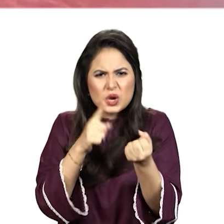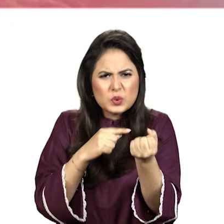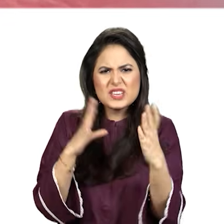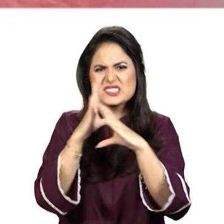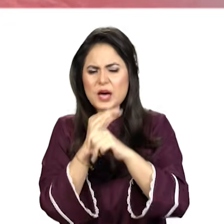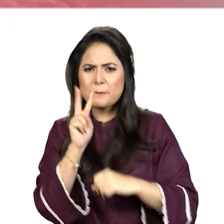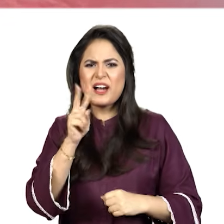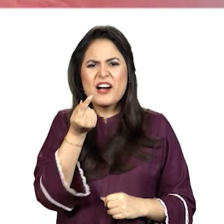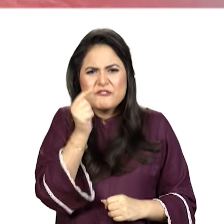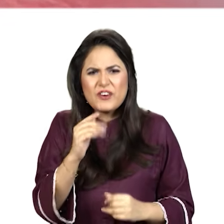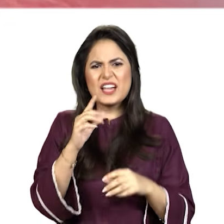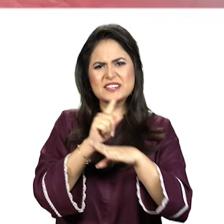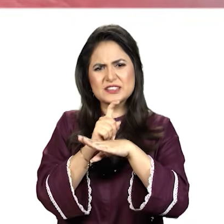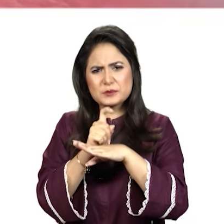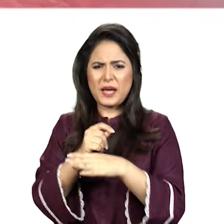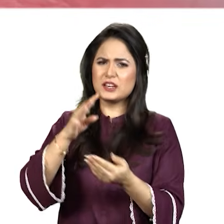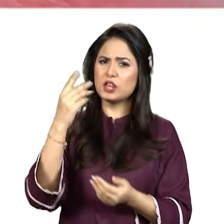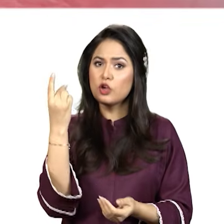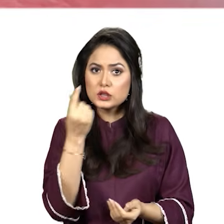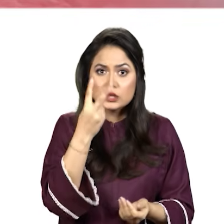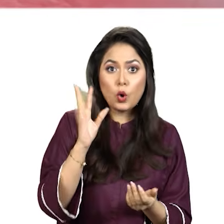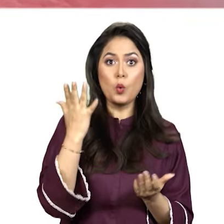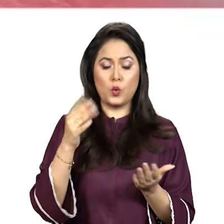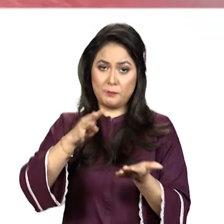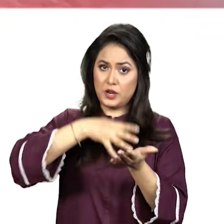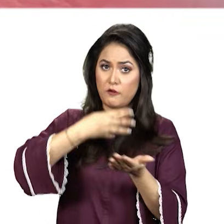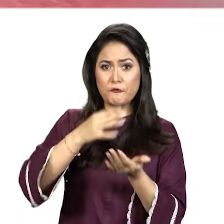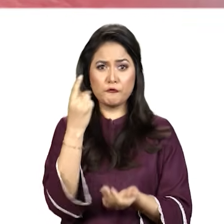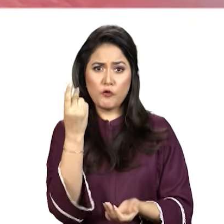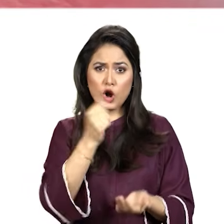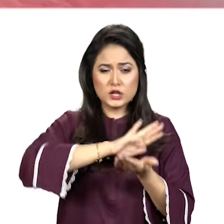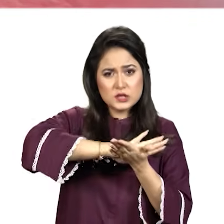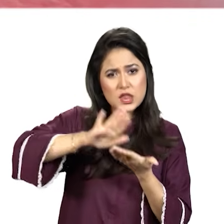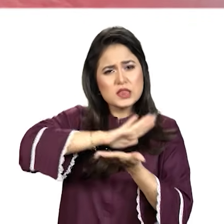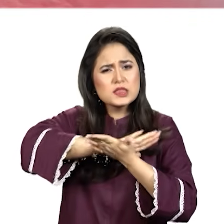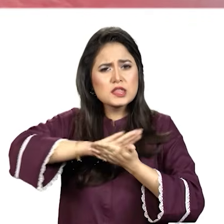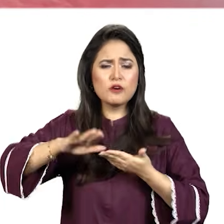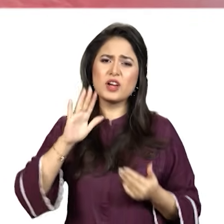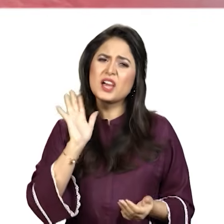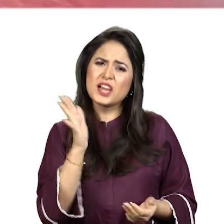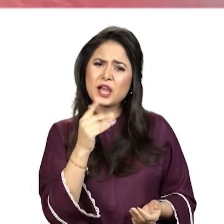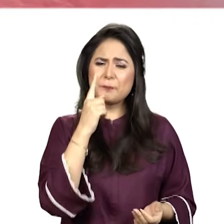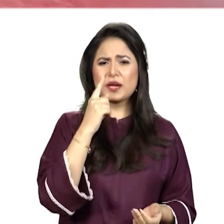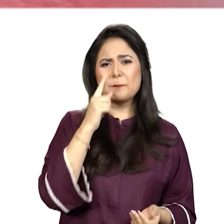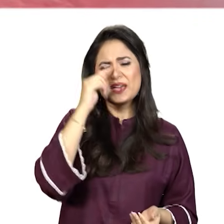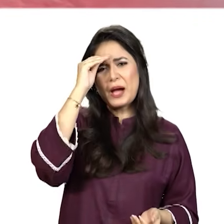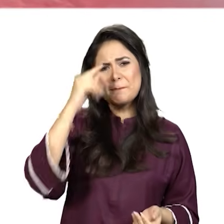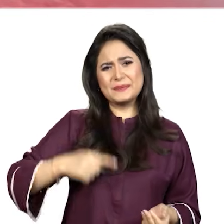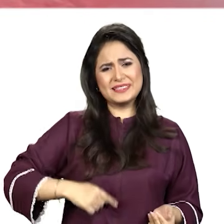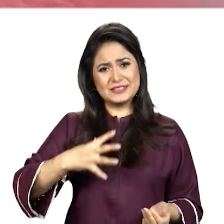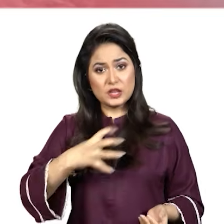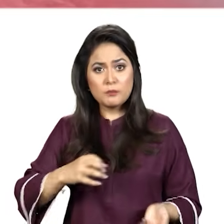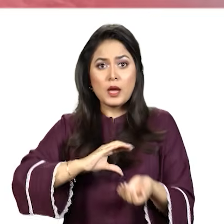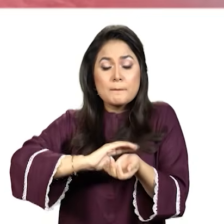शामिल वायरस और बैक्टीरियाज को वक्तन फवक्तन फिल्टर करता रहता है। लेकिन ऐसा भी होता है कि माँ के अल्ट्रासाउंड के दौरान बच्चों में बीमारियों